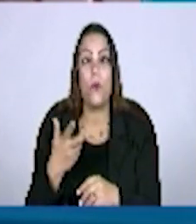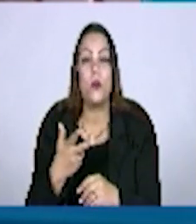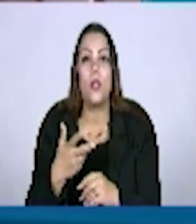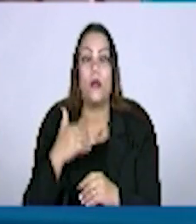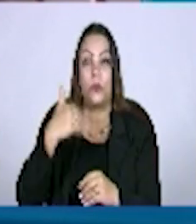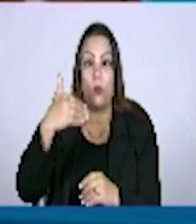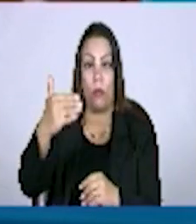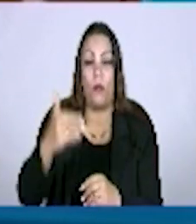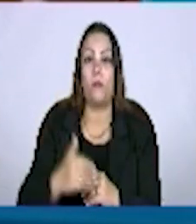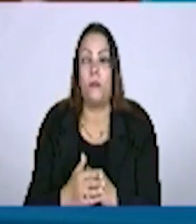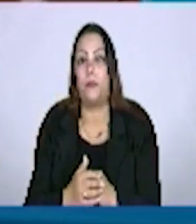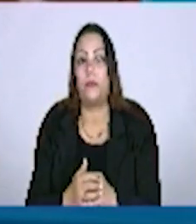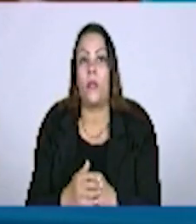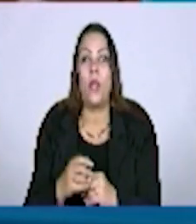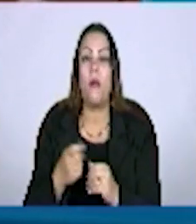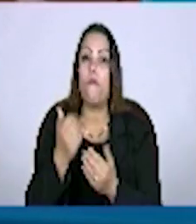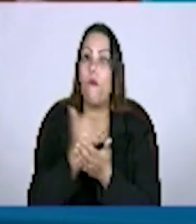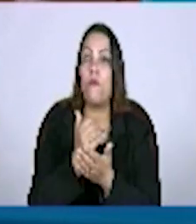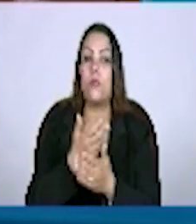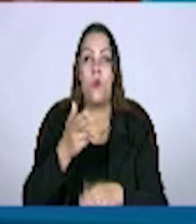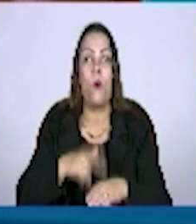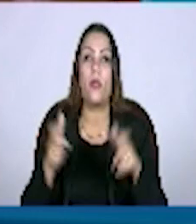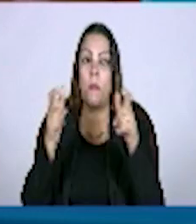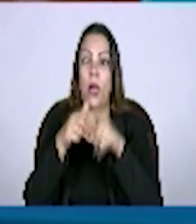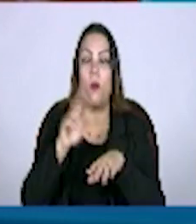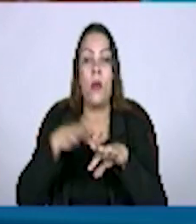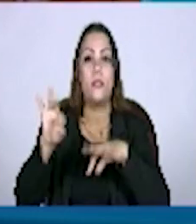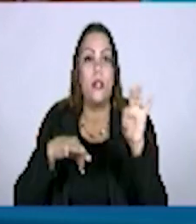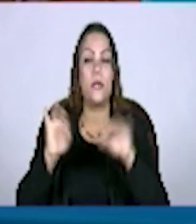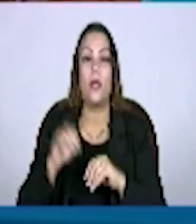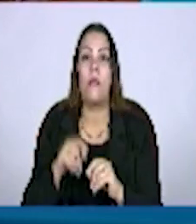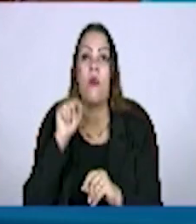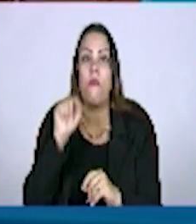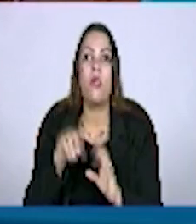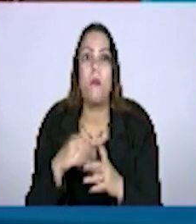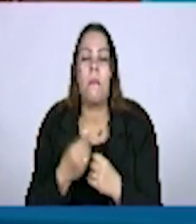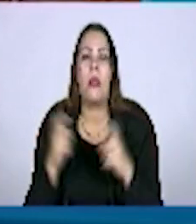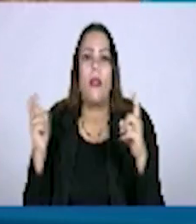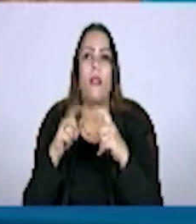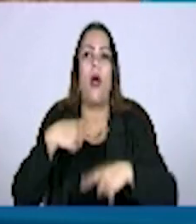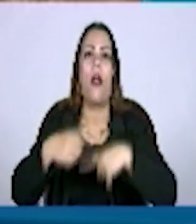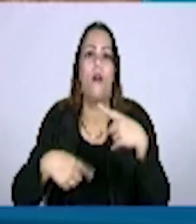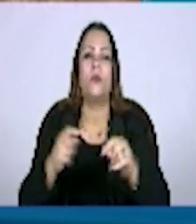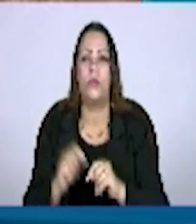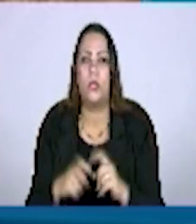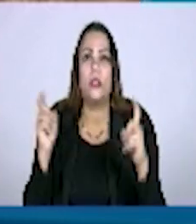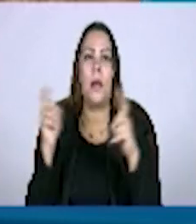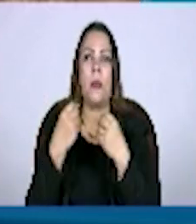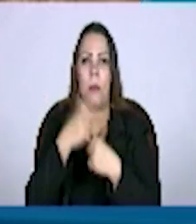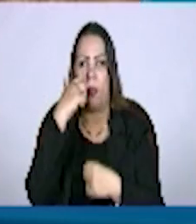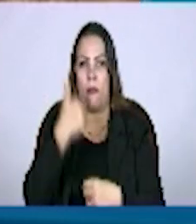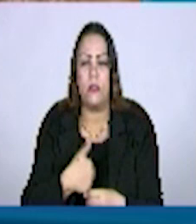ان تتقدم اقتصاديا اجتماعيا وسياسيا هي في رحله تحدي تحدي مع